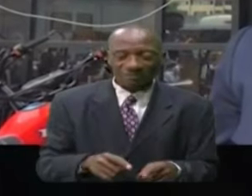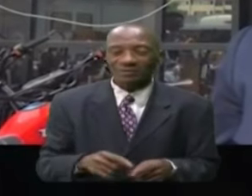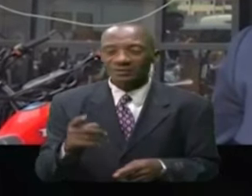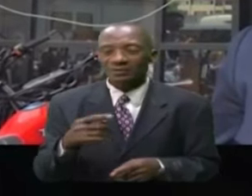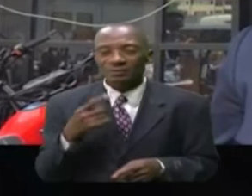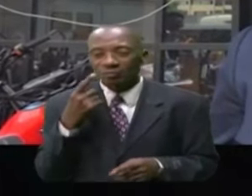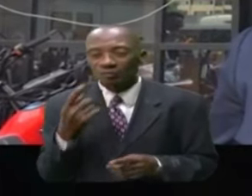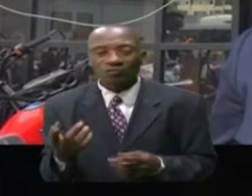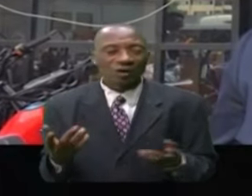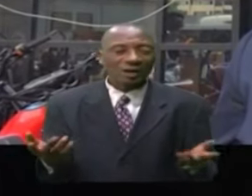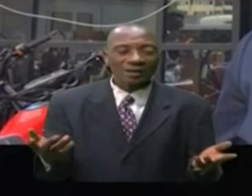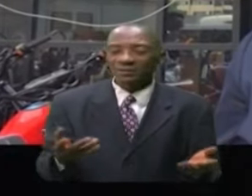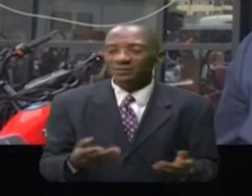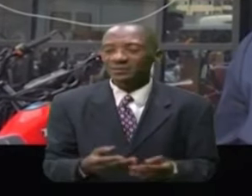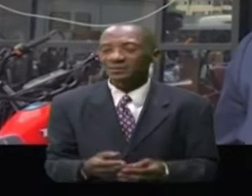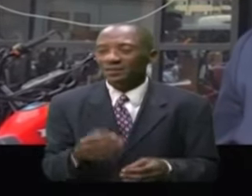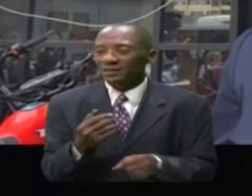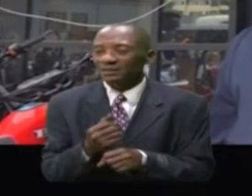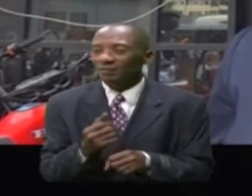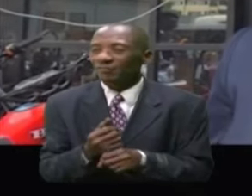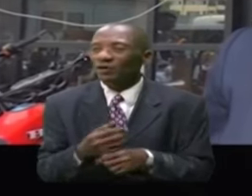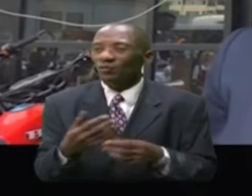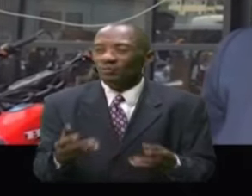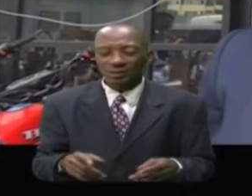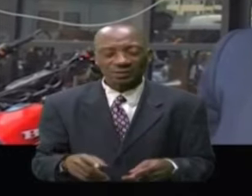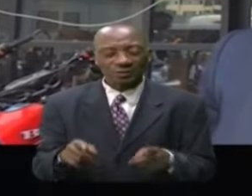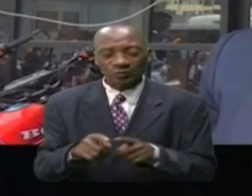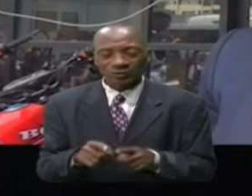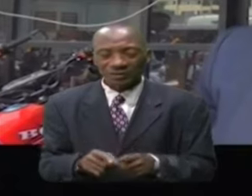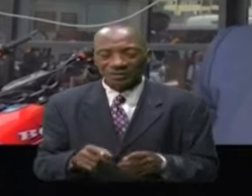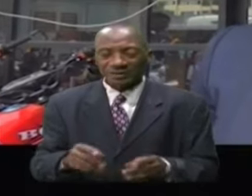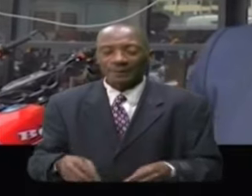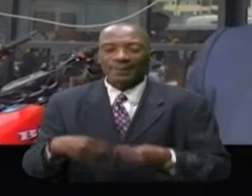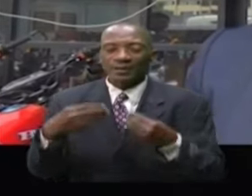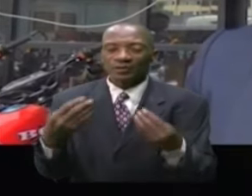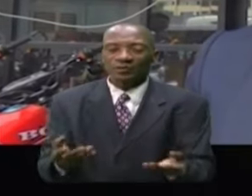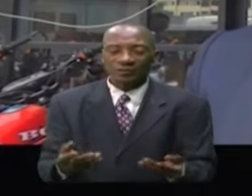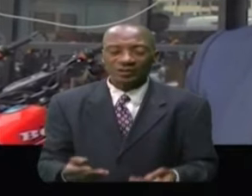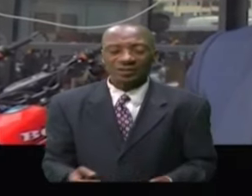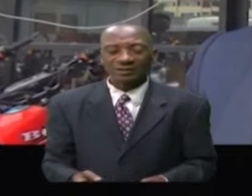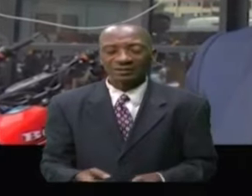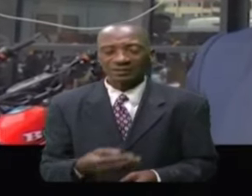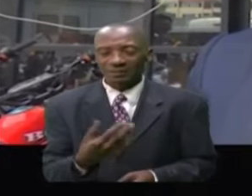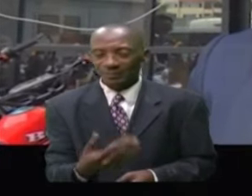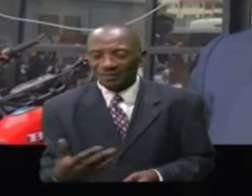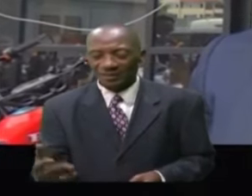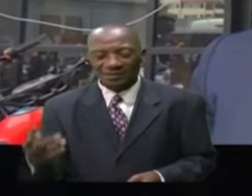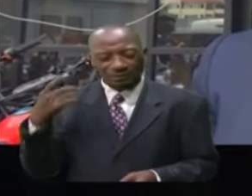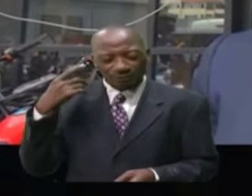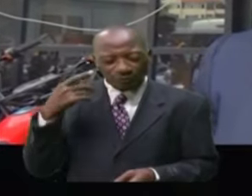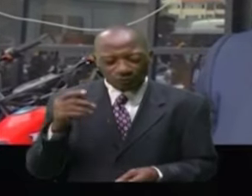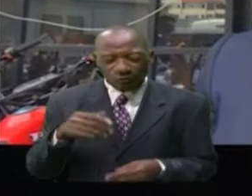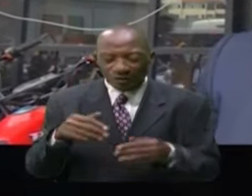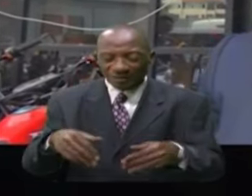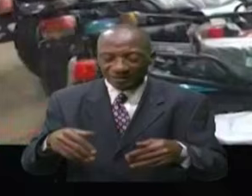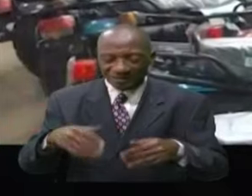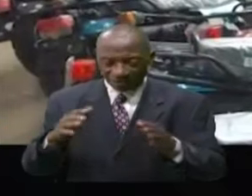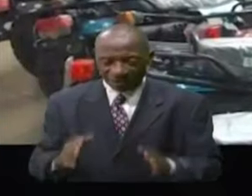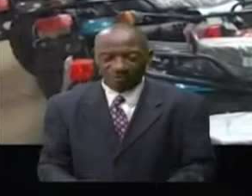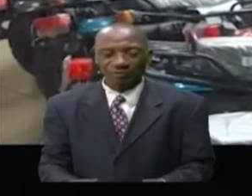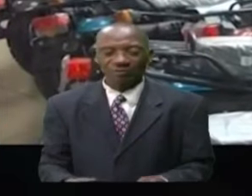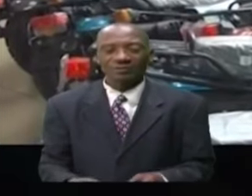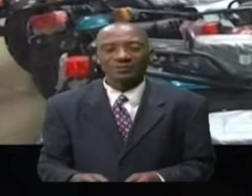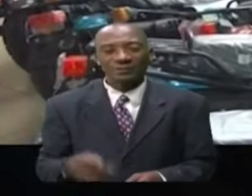la population de la Tchopo. Ça, c'est vraiment un grand soulagement pour que la population puisse s'occuper avec l'agriculture.